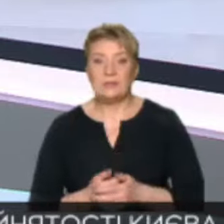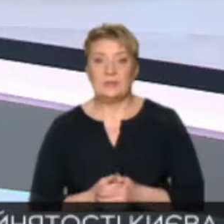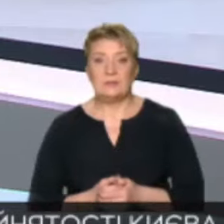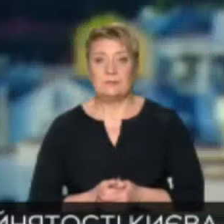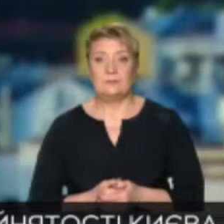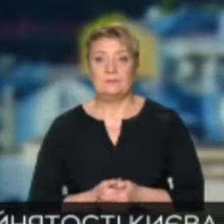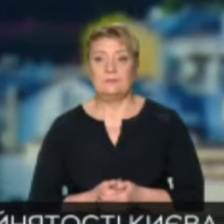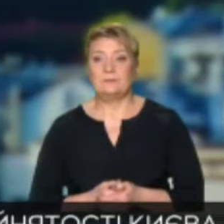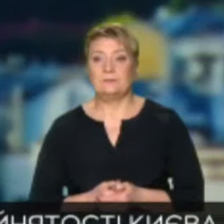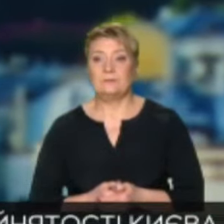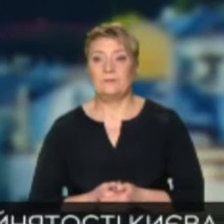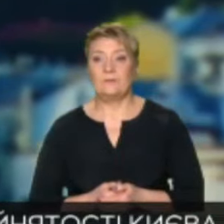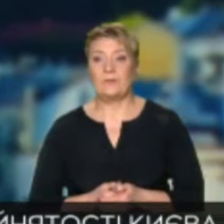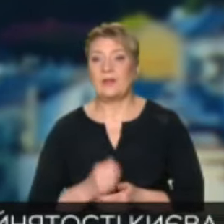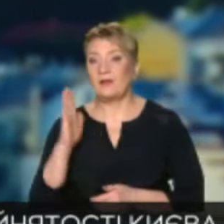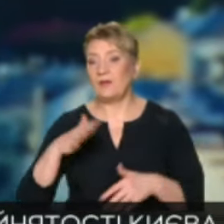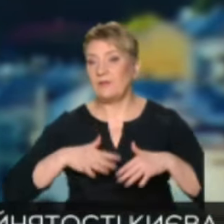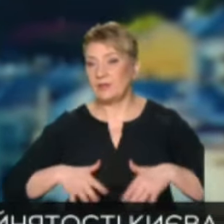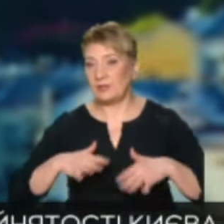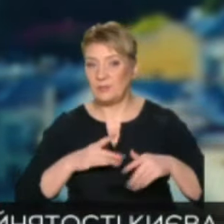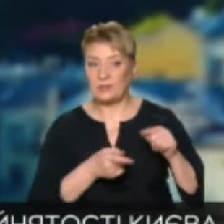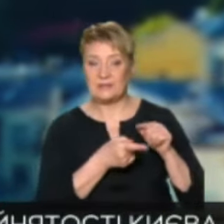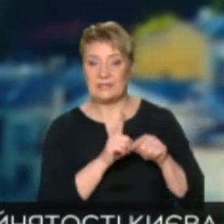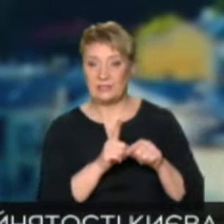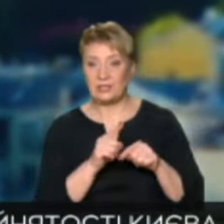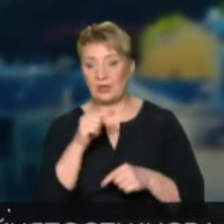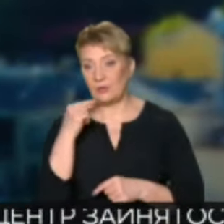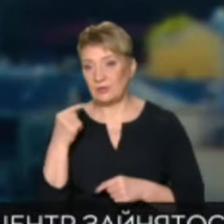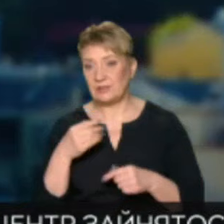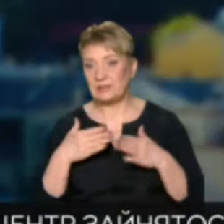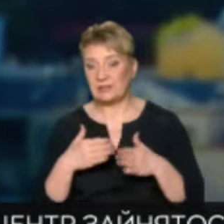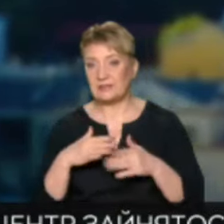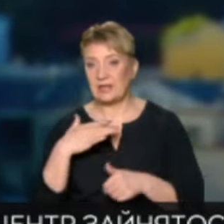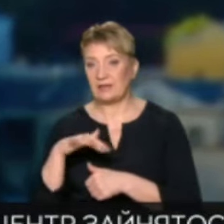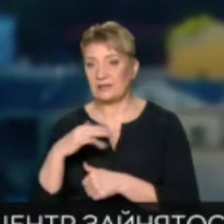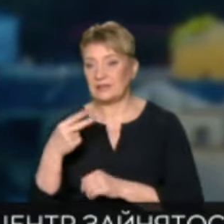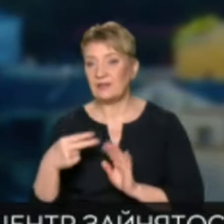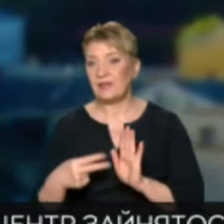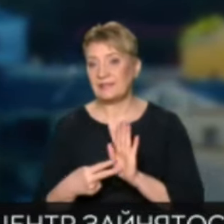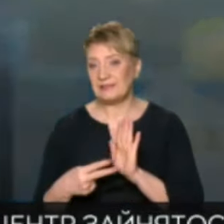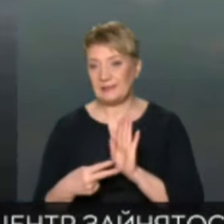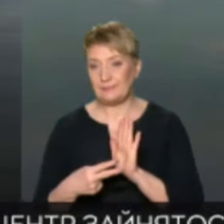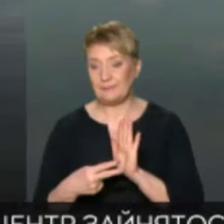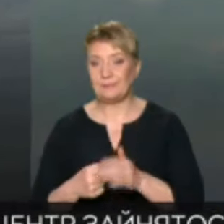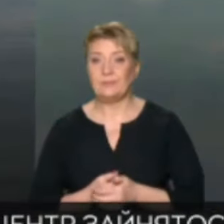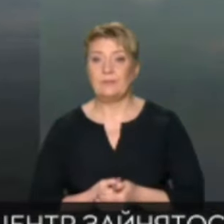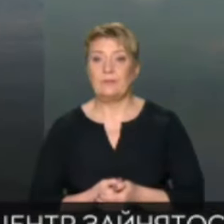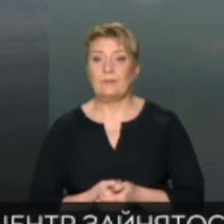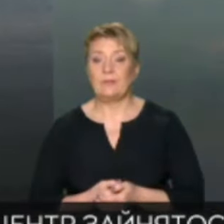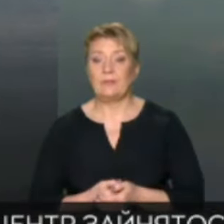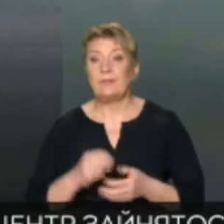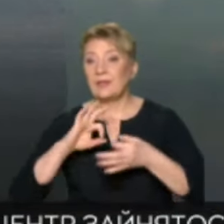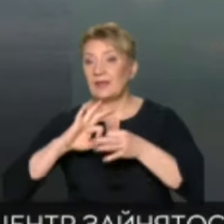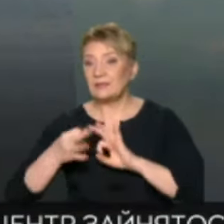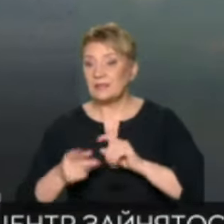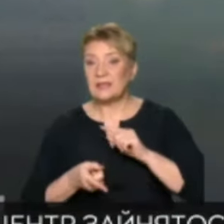Так, і у Криму знищили російський корабельний гелікоптер К-27, повідомив речник ВМС ЗСУ Дмитро Плетенчук. Деталі